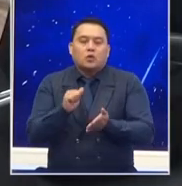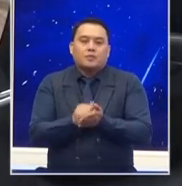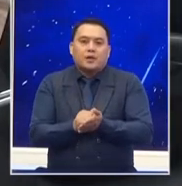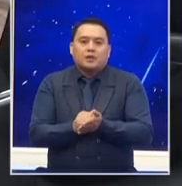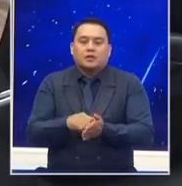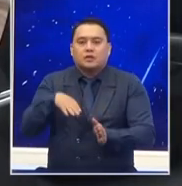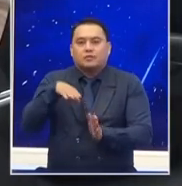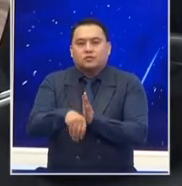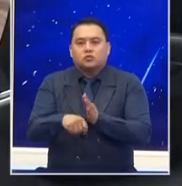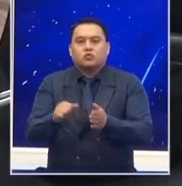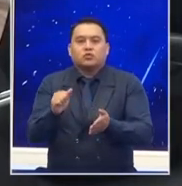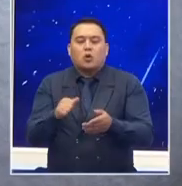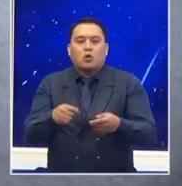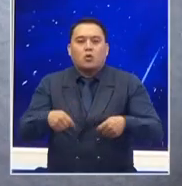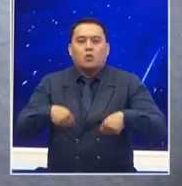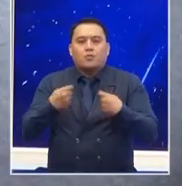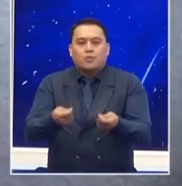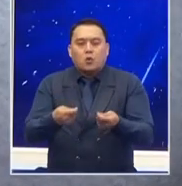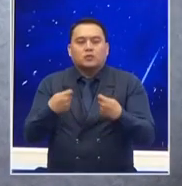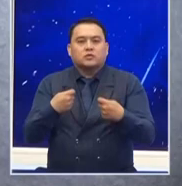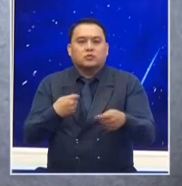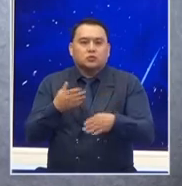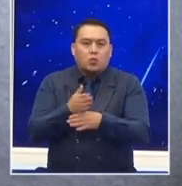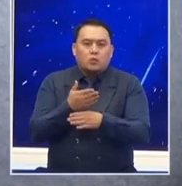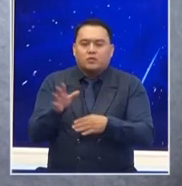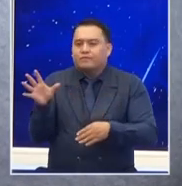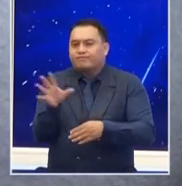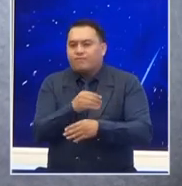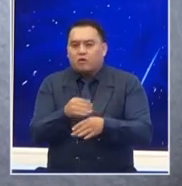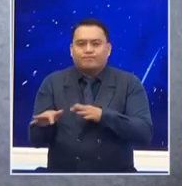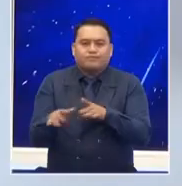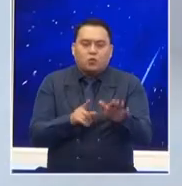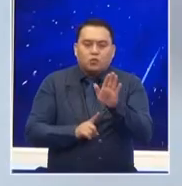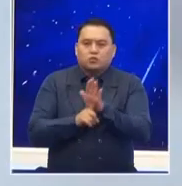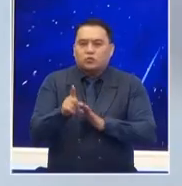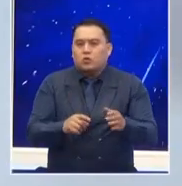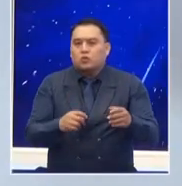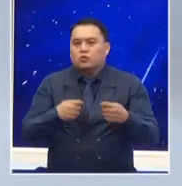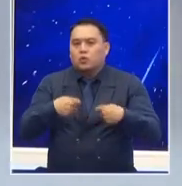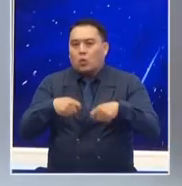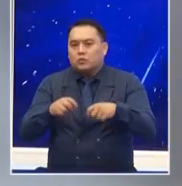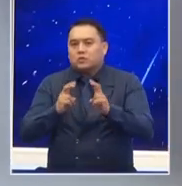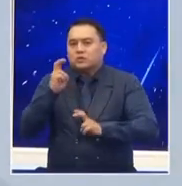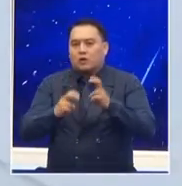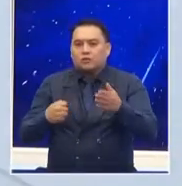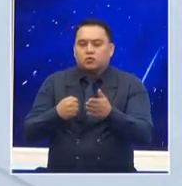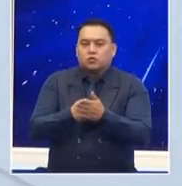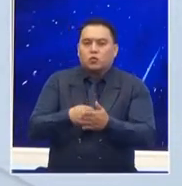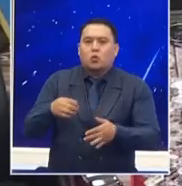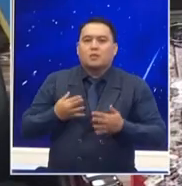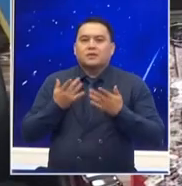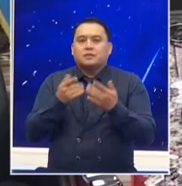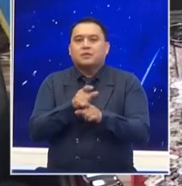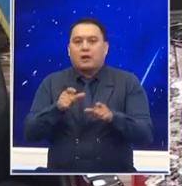құжаттарды енгізу тауарлардың бөлшек саудаға дейінгі барлық қозғалысын, яғни қоймадан тұтынушыға жеткізгенге дейінгі